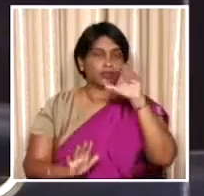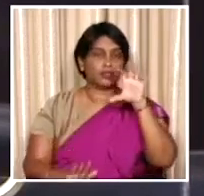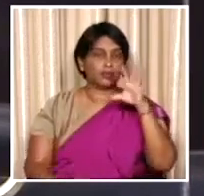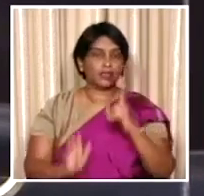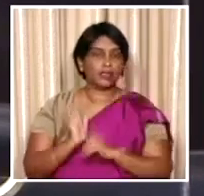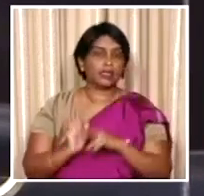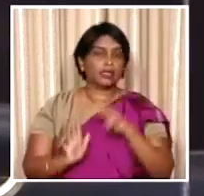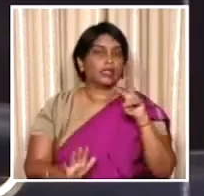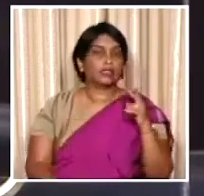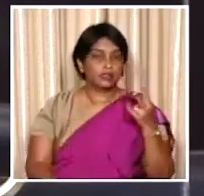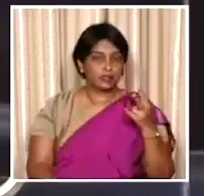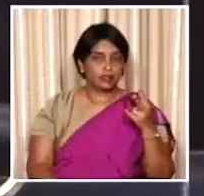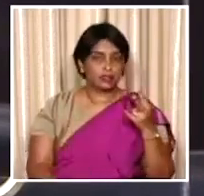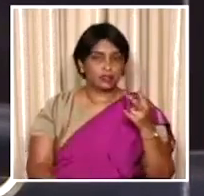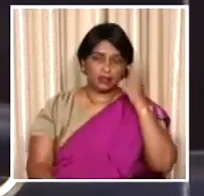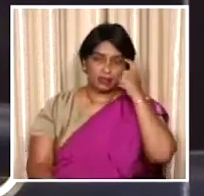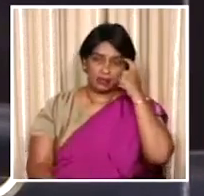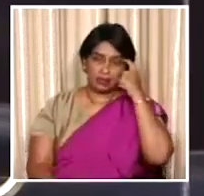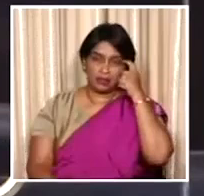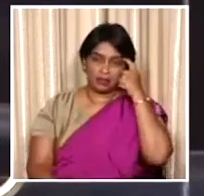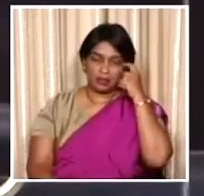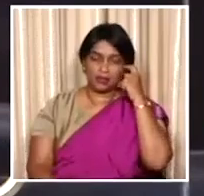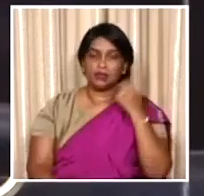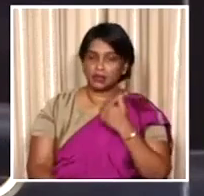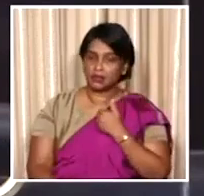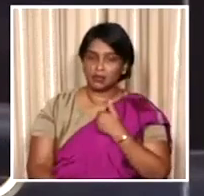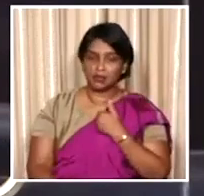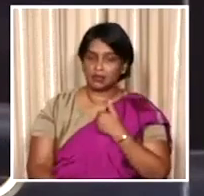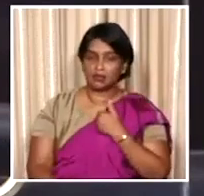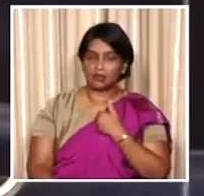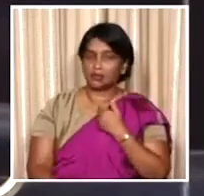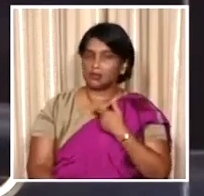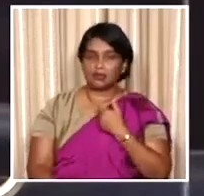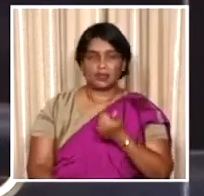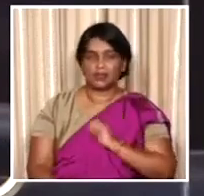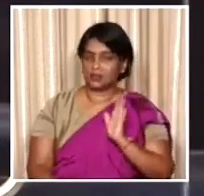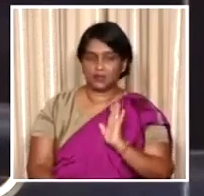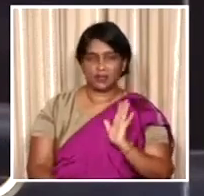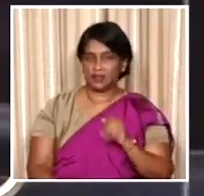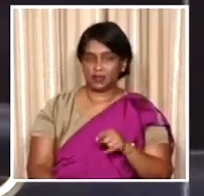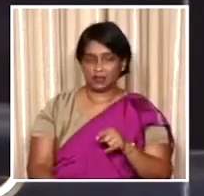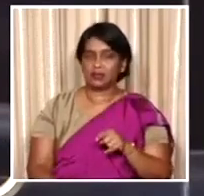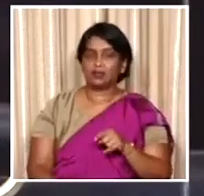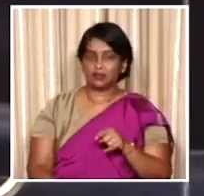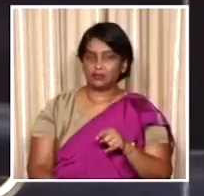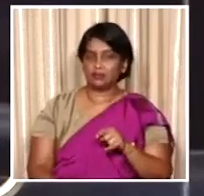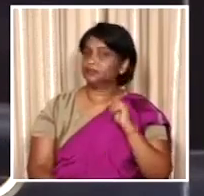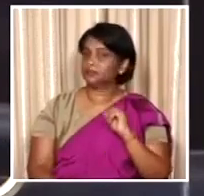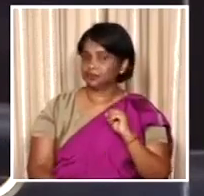407,500යි ලීටර් 200යි කියලා. ඒතර මම අපි නම් මේකට කැමති වුණේ නැහැ. හරි